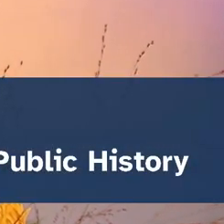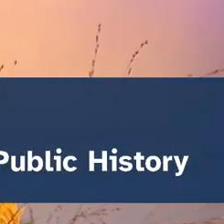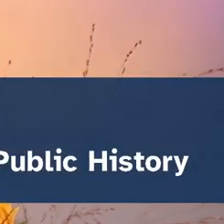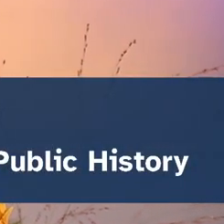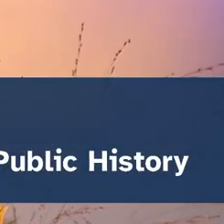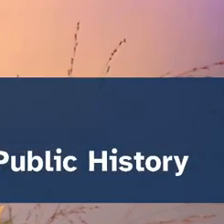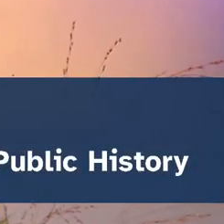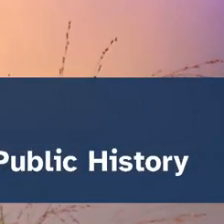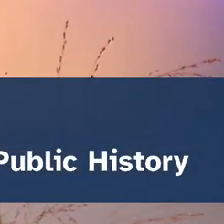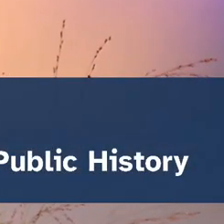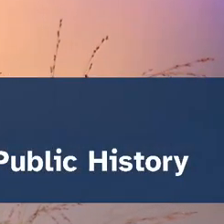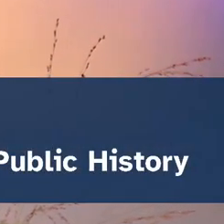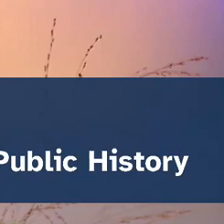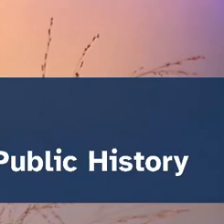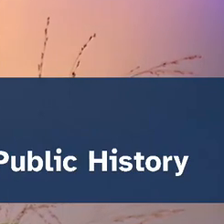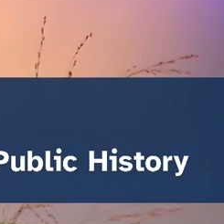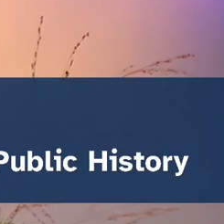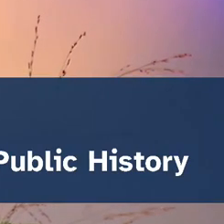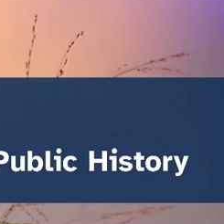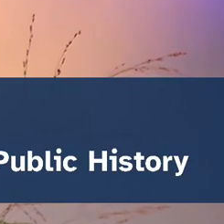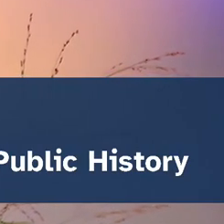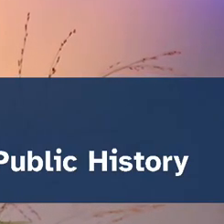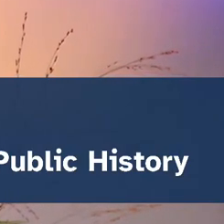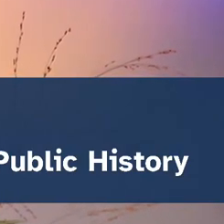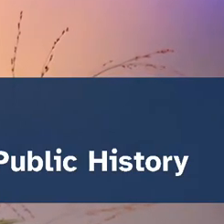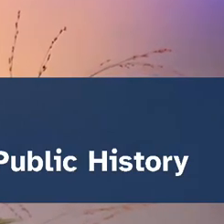Der NS-Staat kehrte die Richtung wieder um.